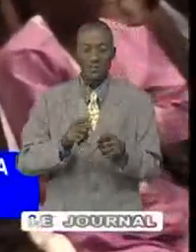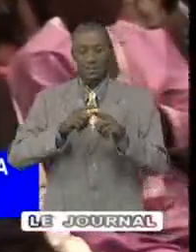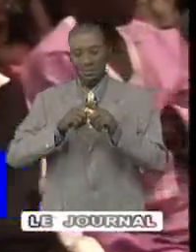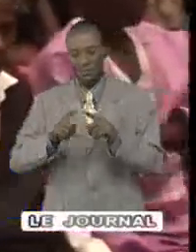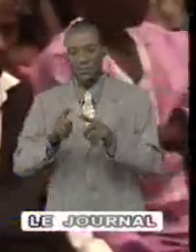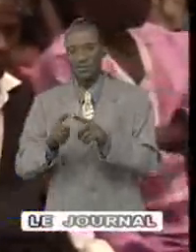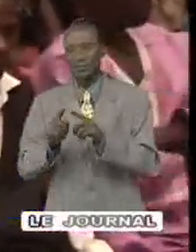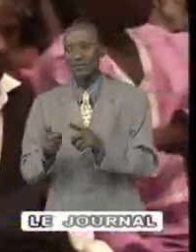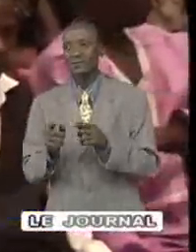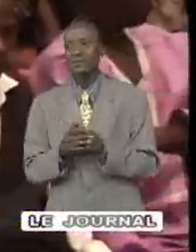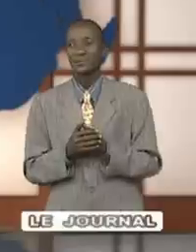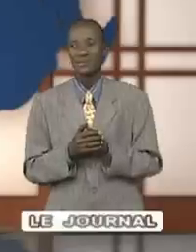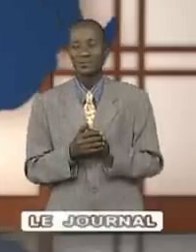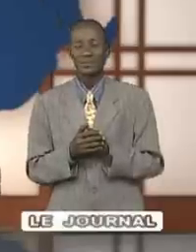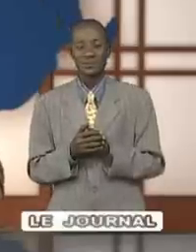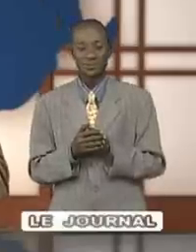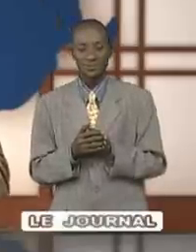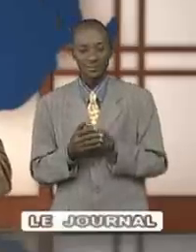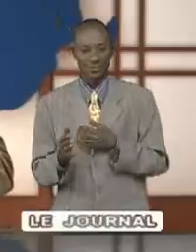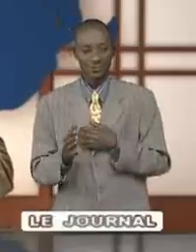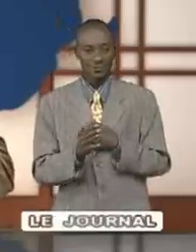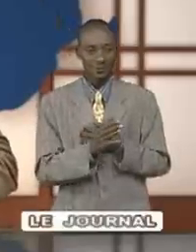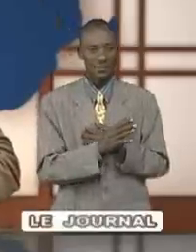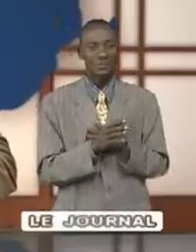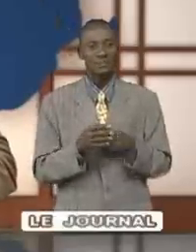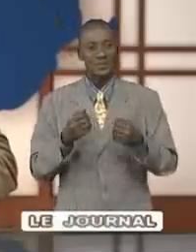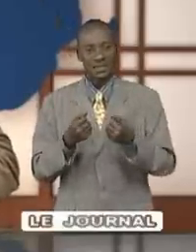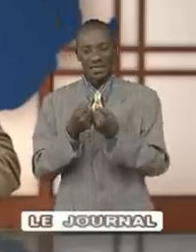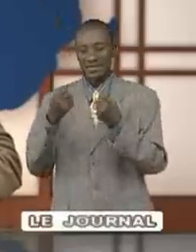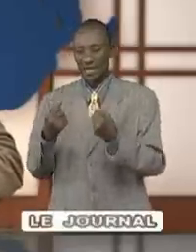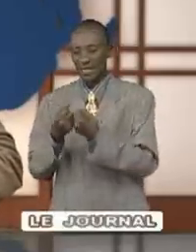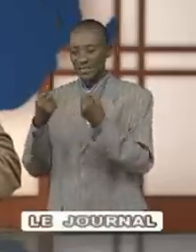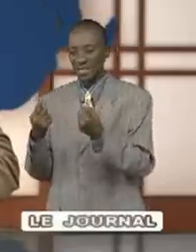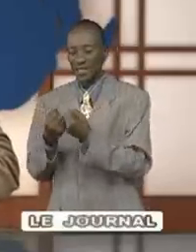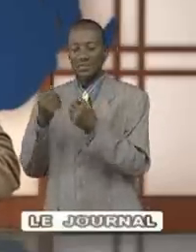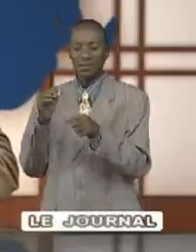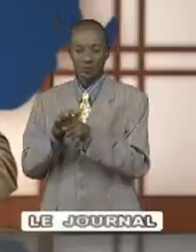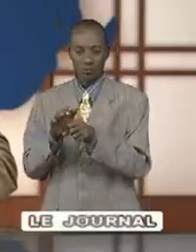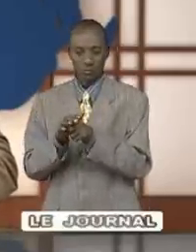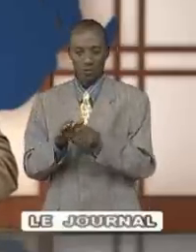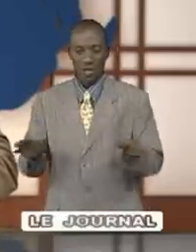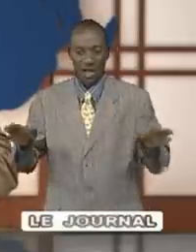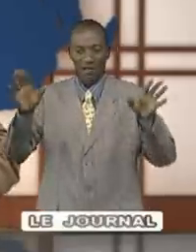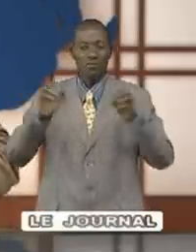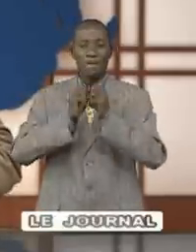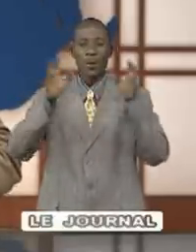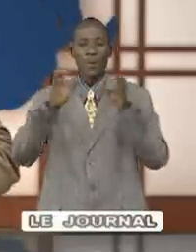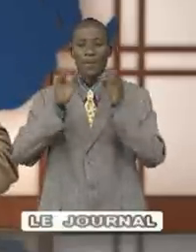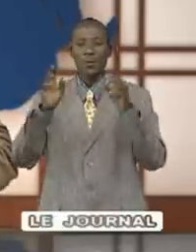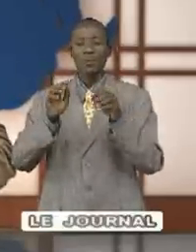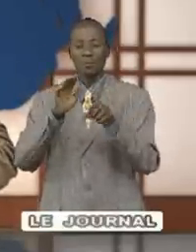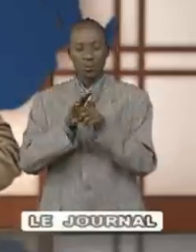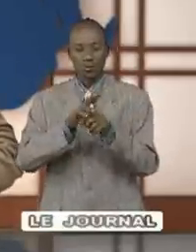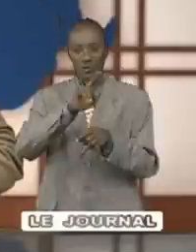et l'indemnité fin de carrière. Plusieurs cas d'accidents et des crashs ont été enregistrés entre 2008 et